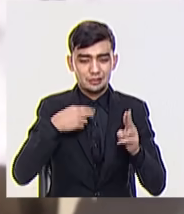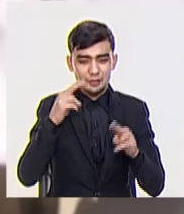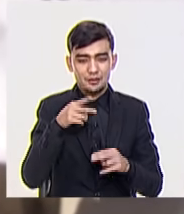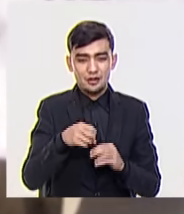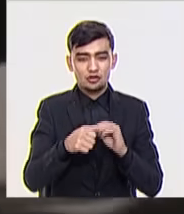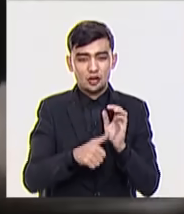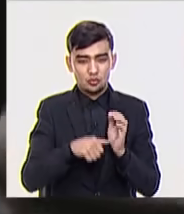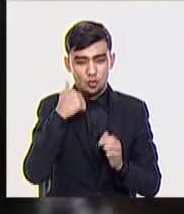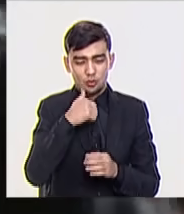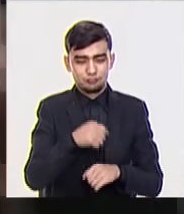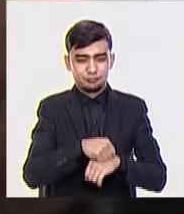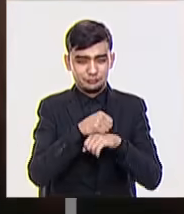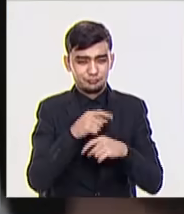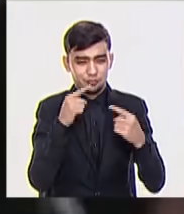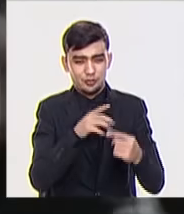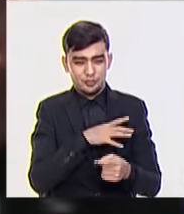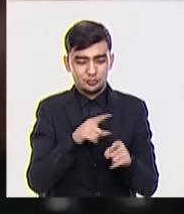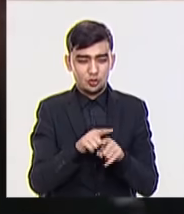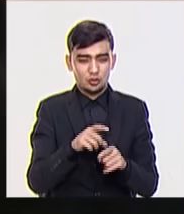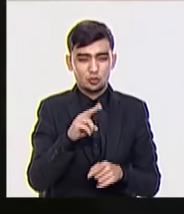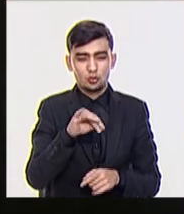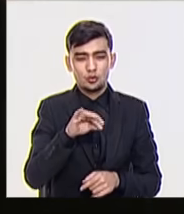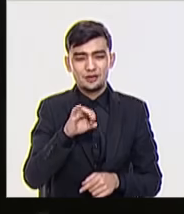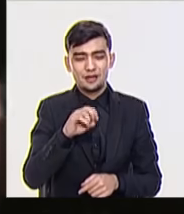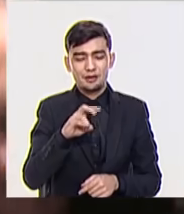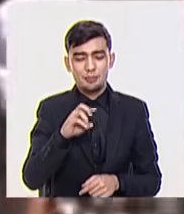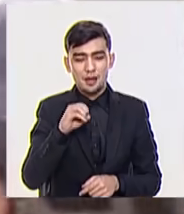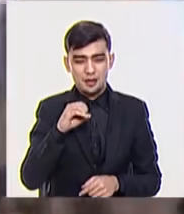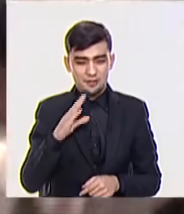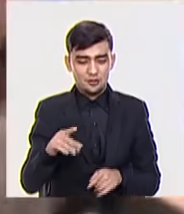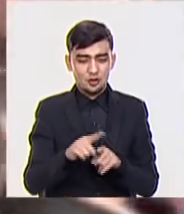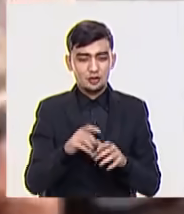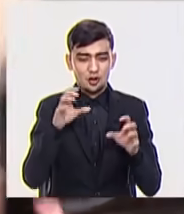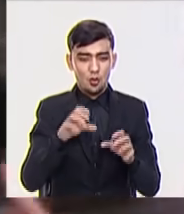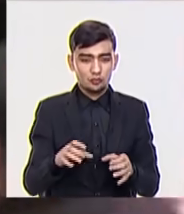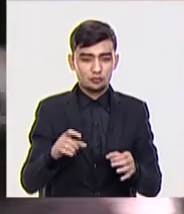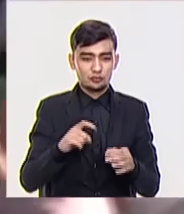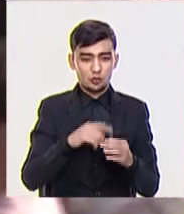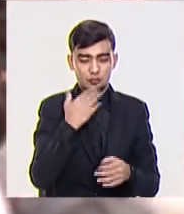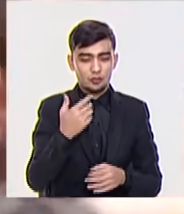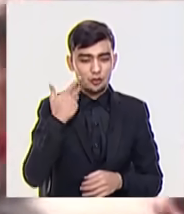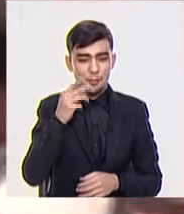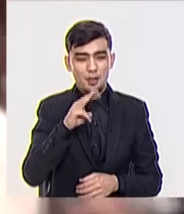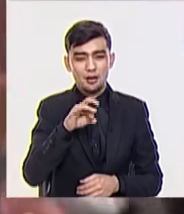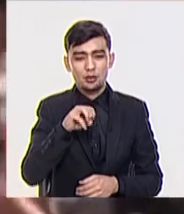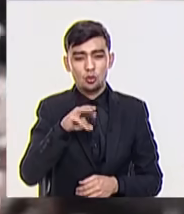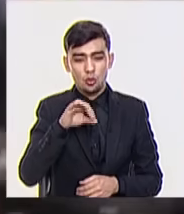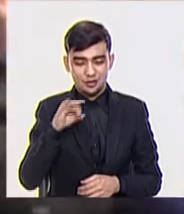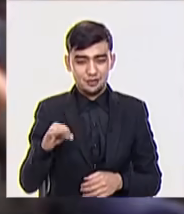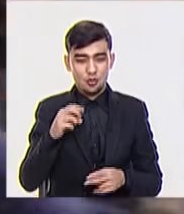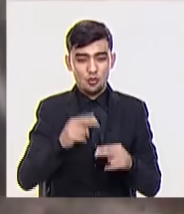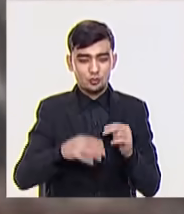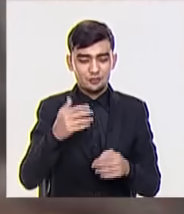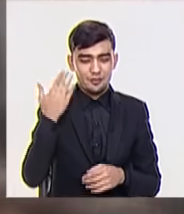2016 жылғы жер митингтерін еске салған Дүйсенбинов жер кодексіне ешқандай өзгеріс енгізілмесе мораторий аяқталған кезде бұрынғы заң қайтадан күшіне